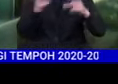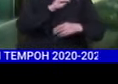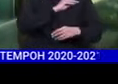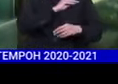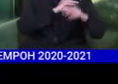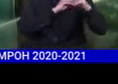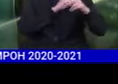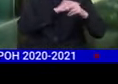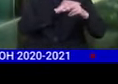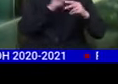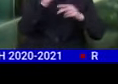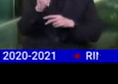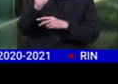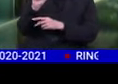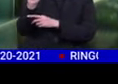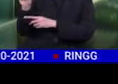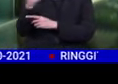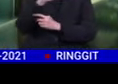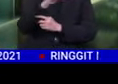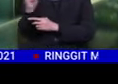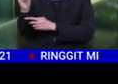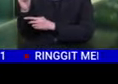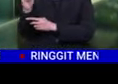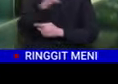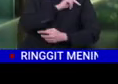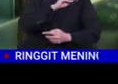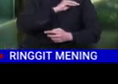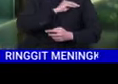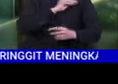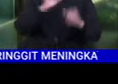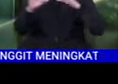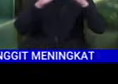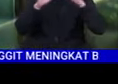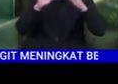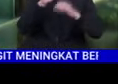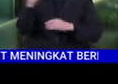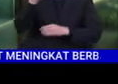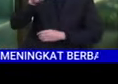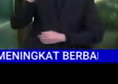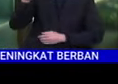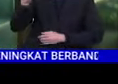dan multimedia dan kementerian komunikasi dan multimedia